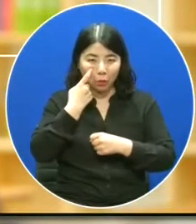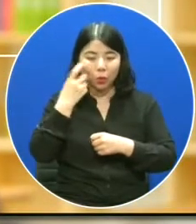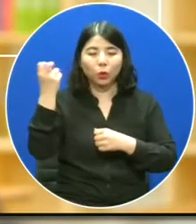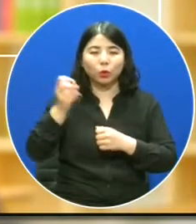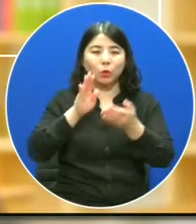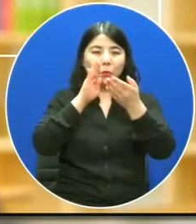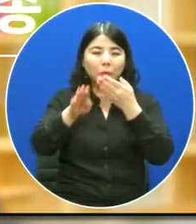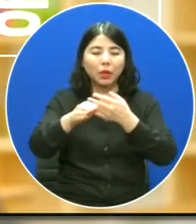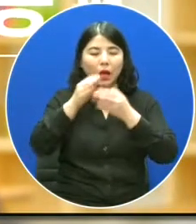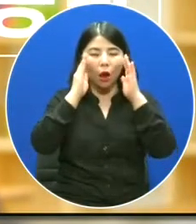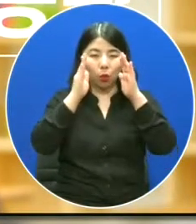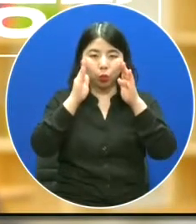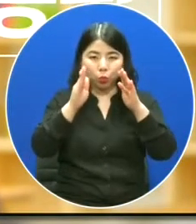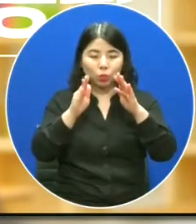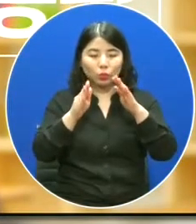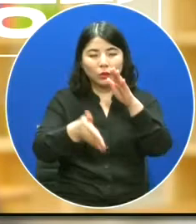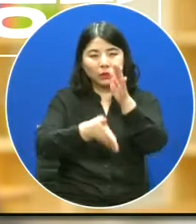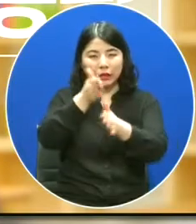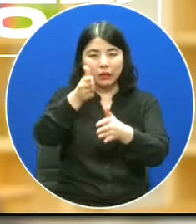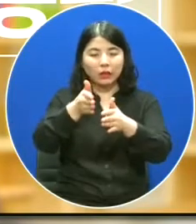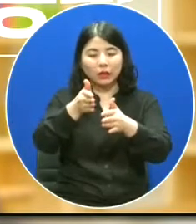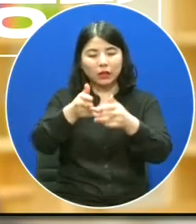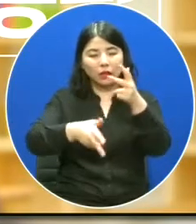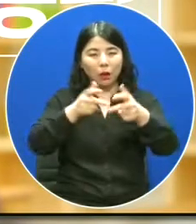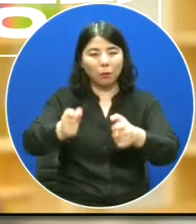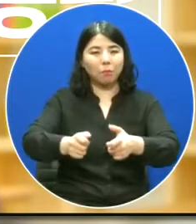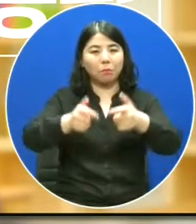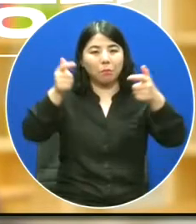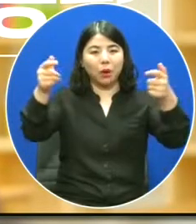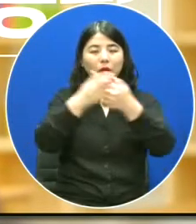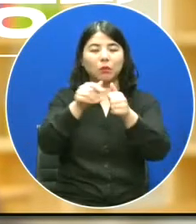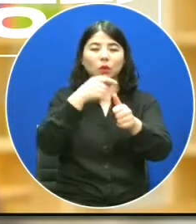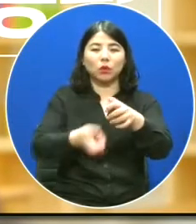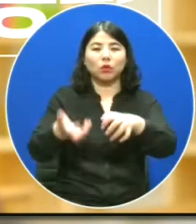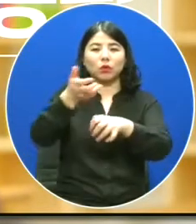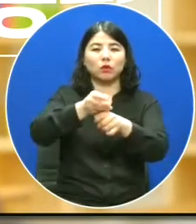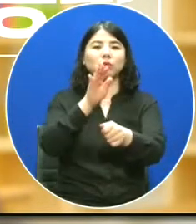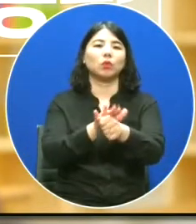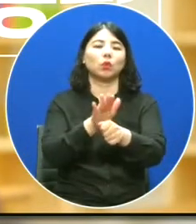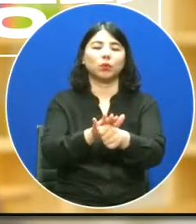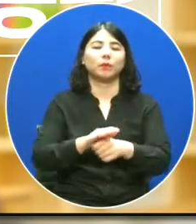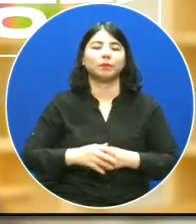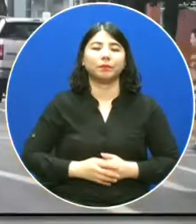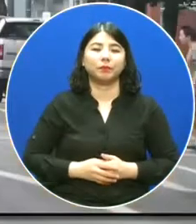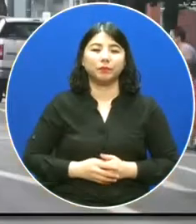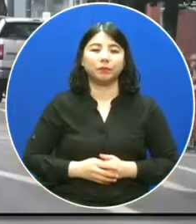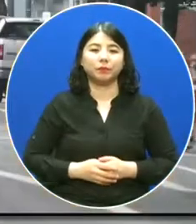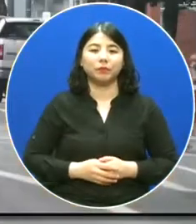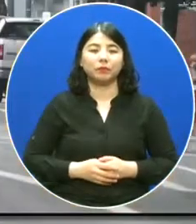미래 학습 도시 조성 사업으로 확대를 도모하는 등 교육 혁신에도 기여하고 있습니다.